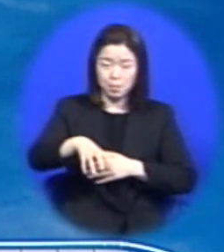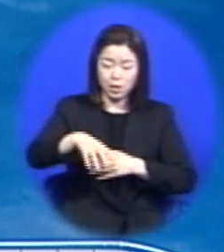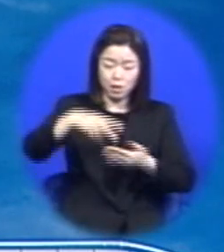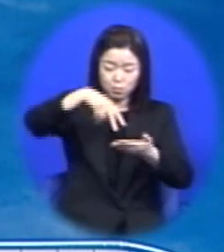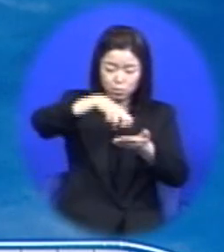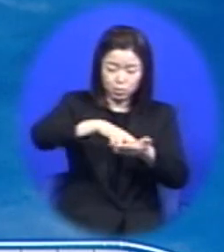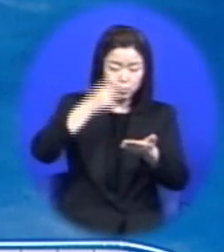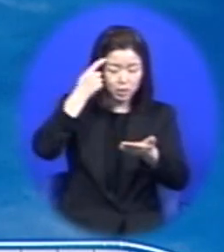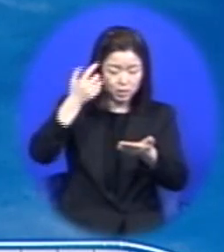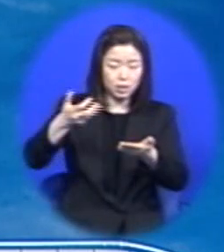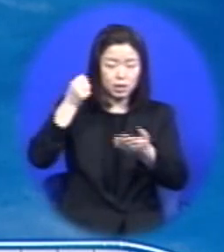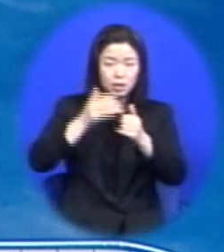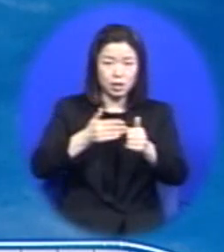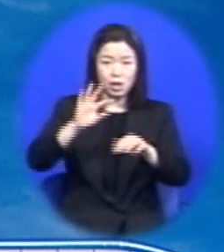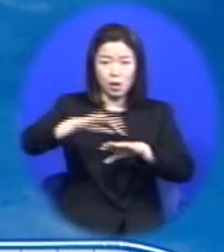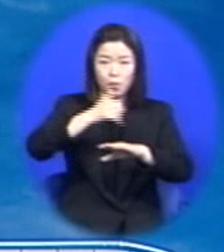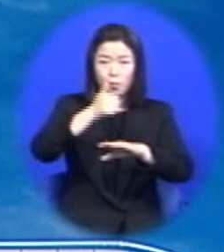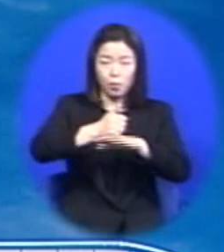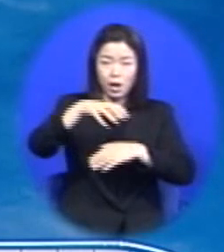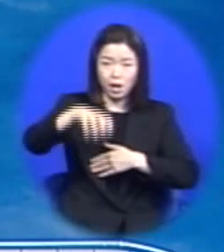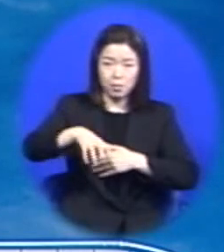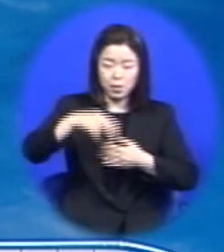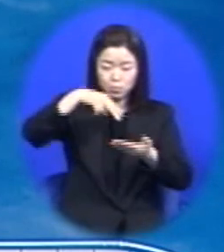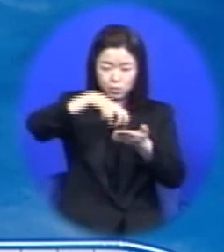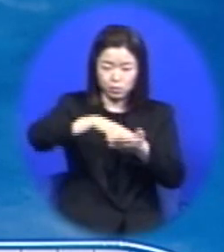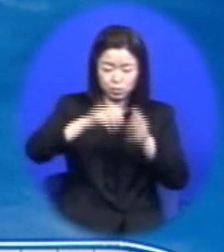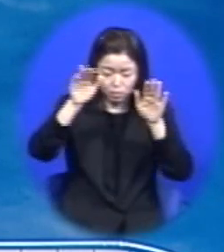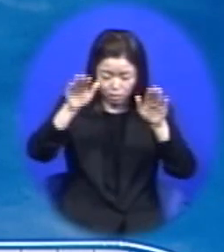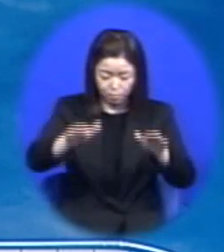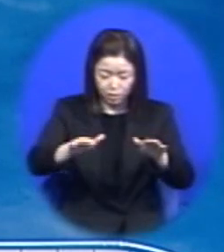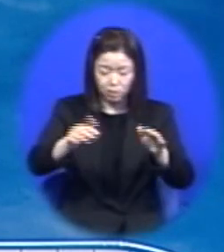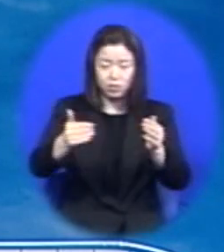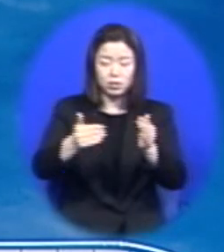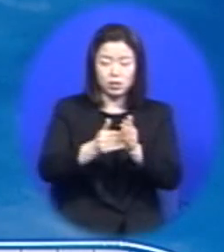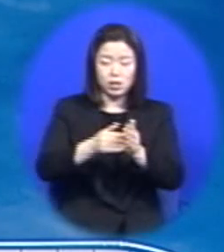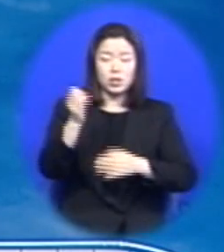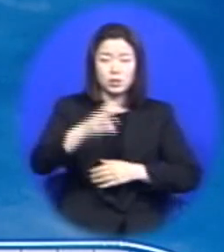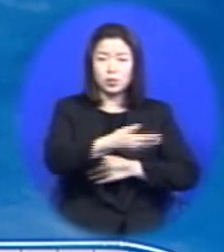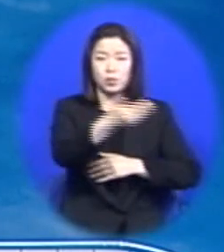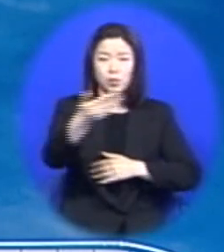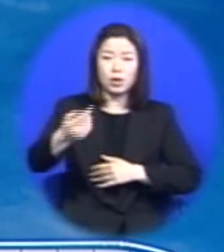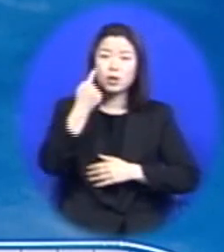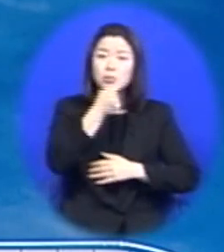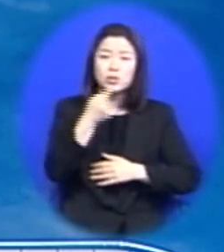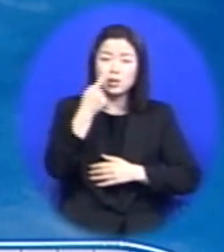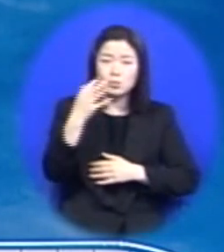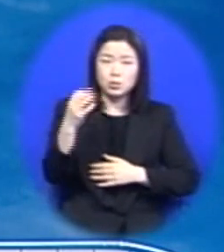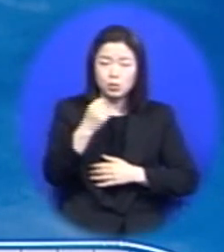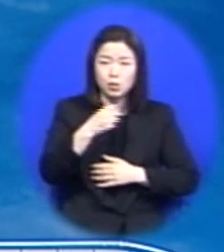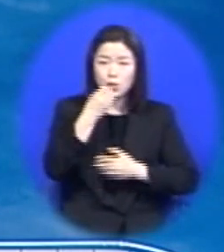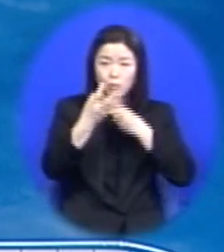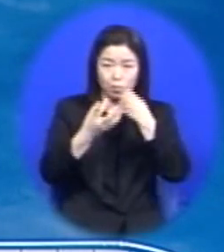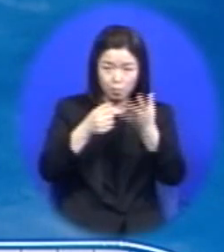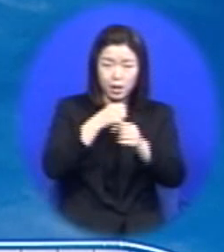생각하세요. 왕 앞에 무릎을 꿇고 엎드렸습니다. 그리고 여러분의 입술로